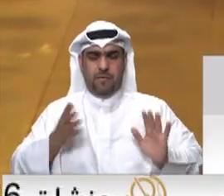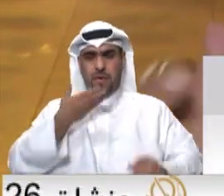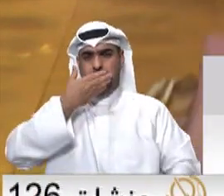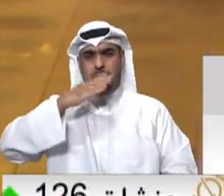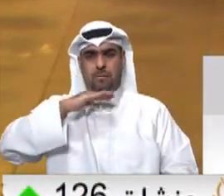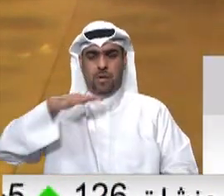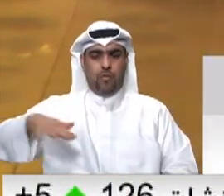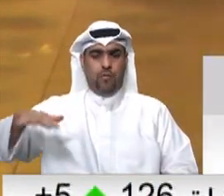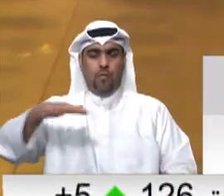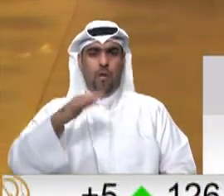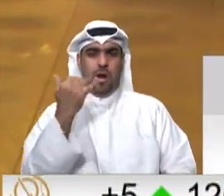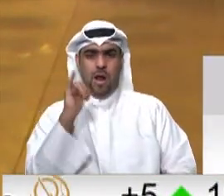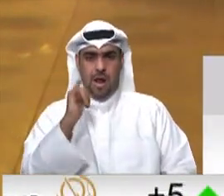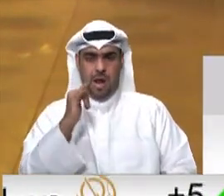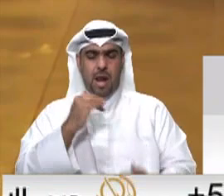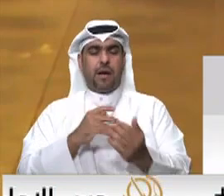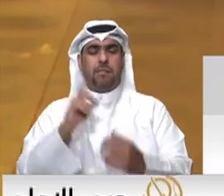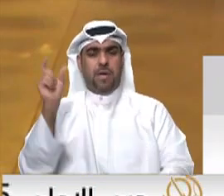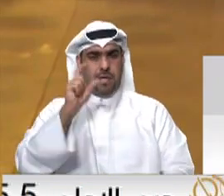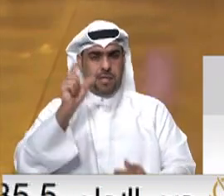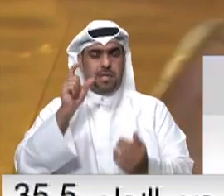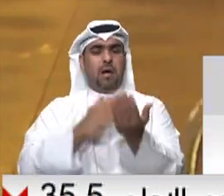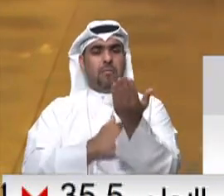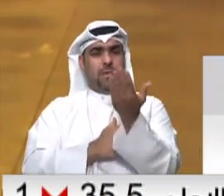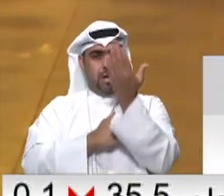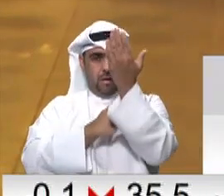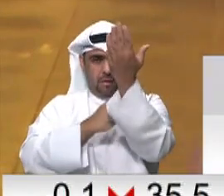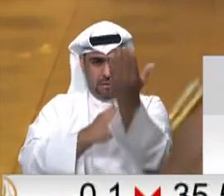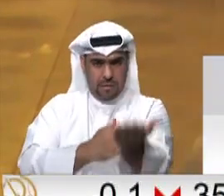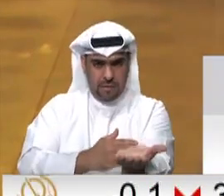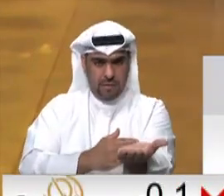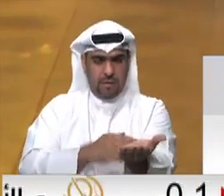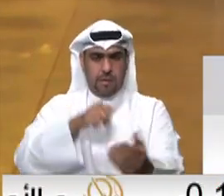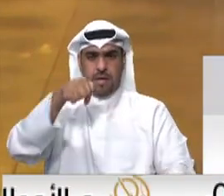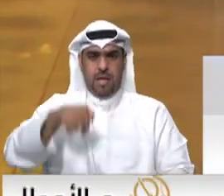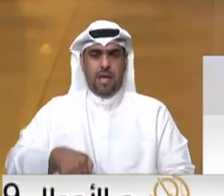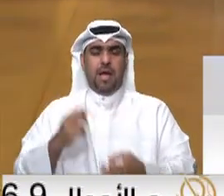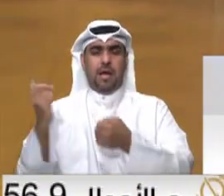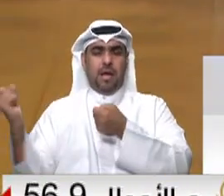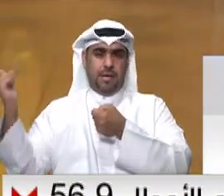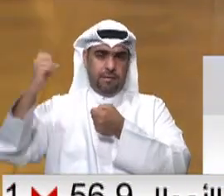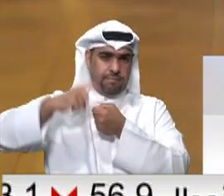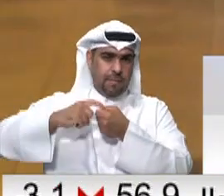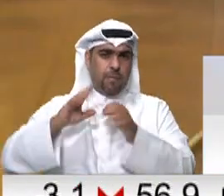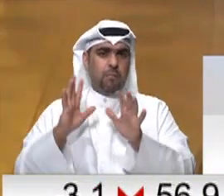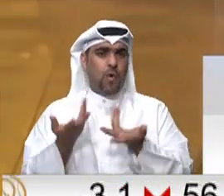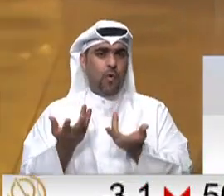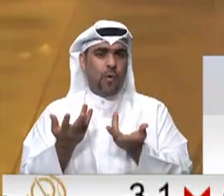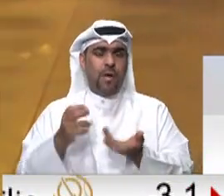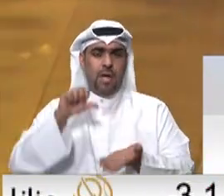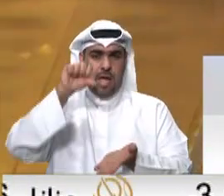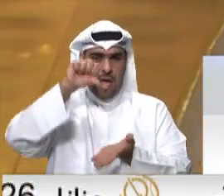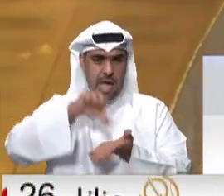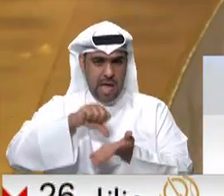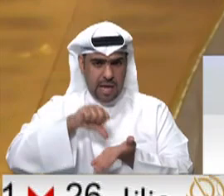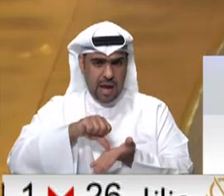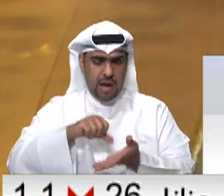تم رفعه إلى المجموعة الإسلامية، وتم انضمام الجمهورية الإيرانية، وكذلك تم